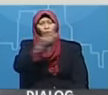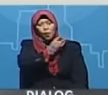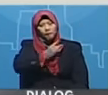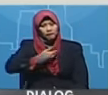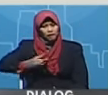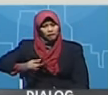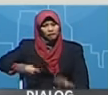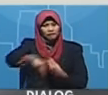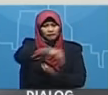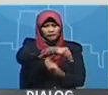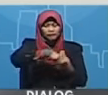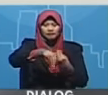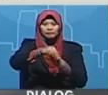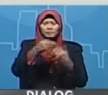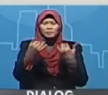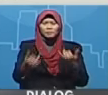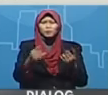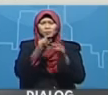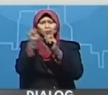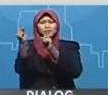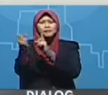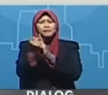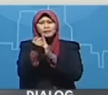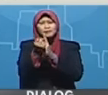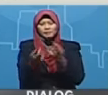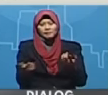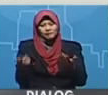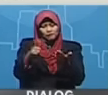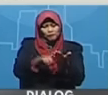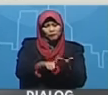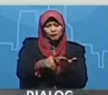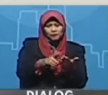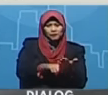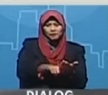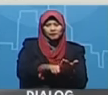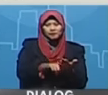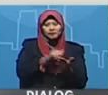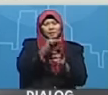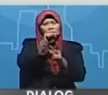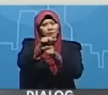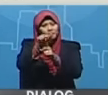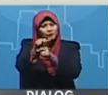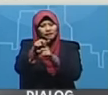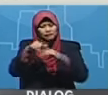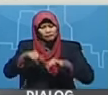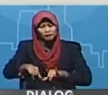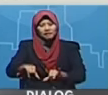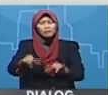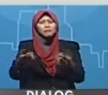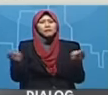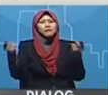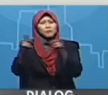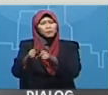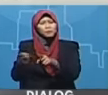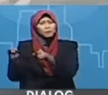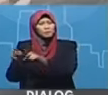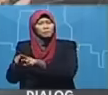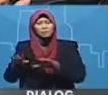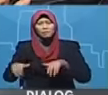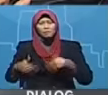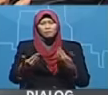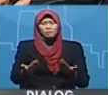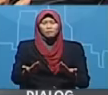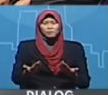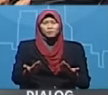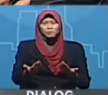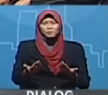ini. Senarionya dilaporkan penipuan itu masih lagi berlaku. Jadi bagaimana duduk